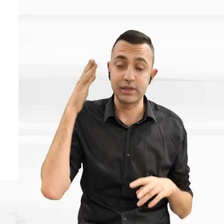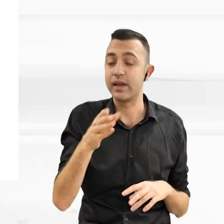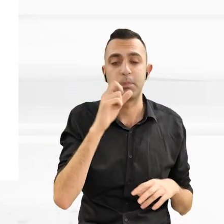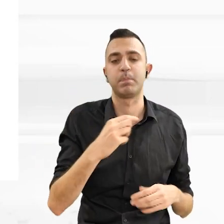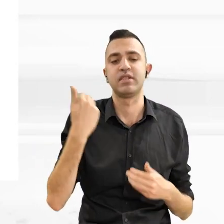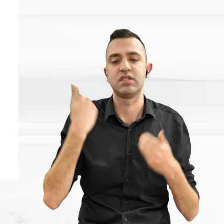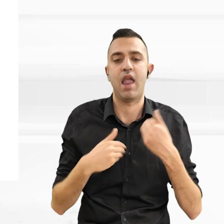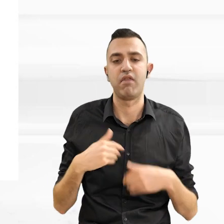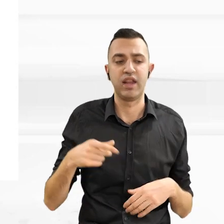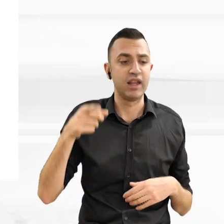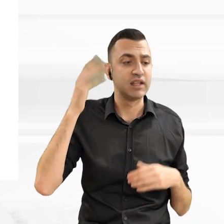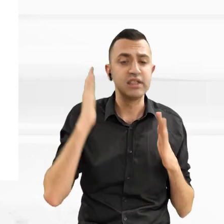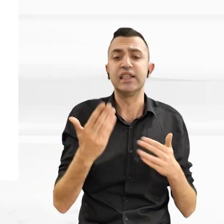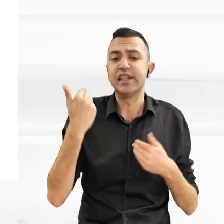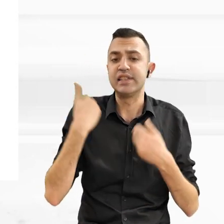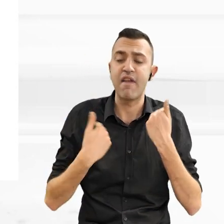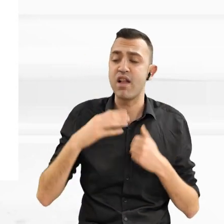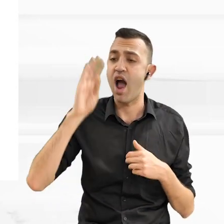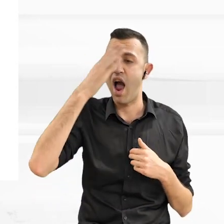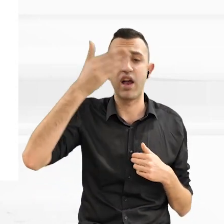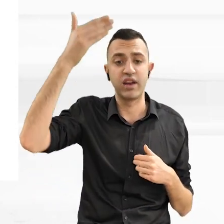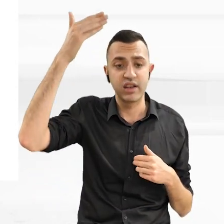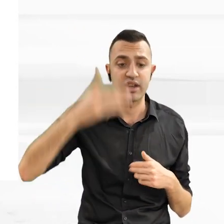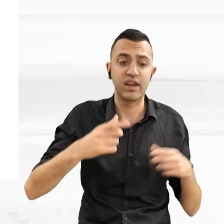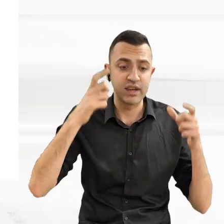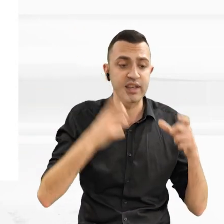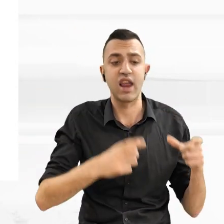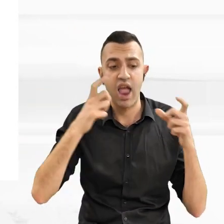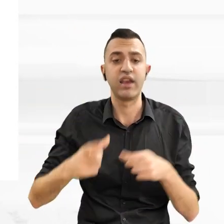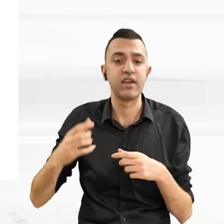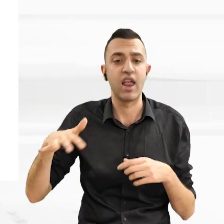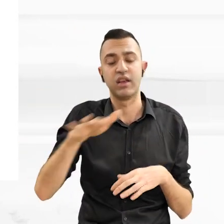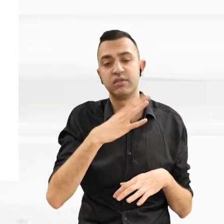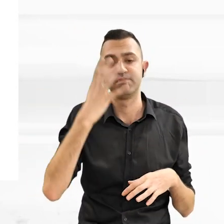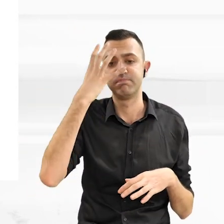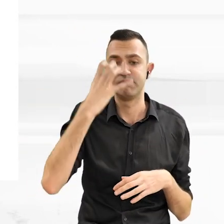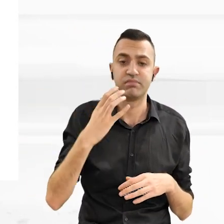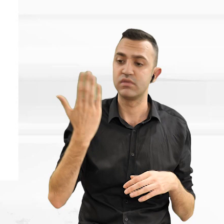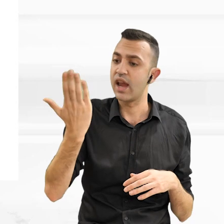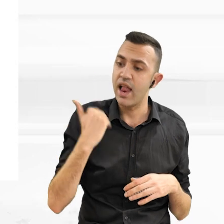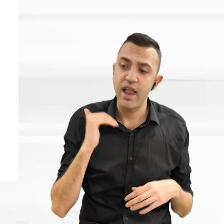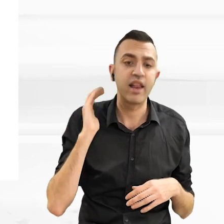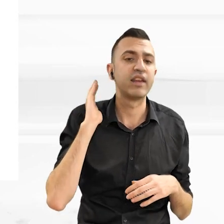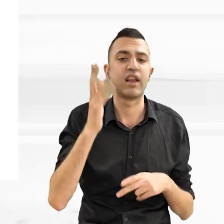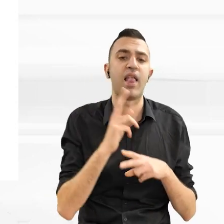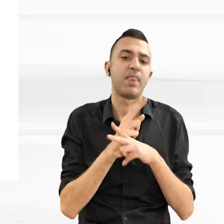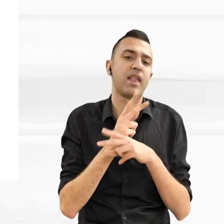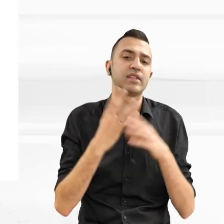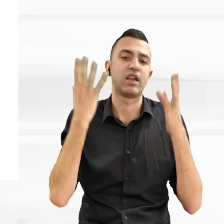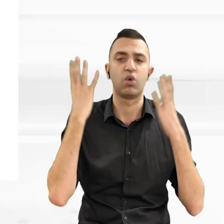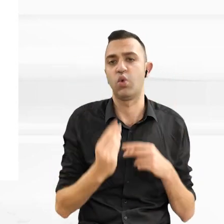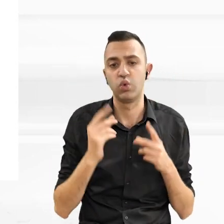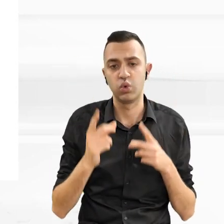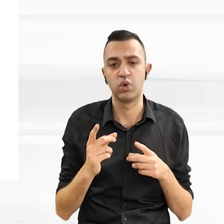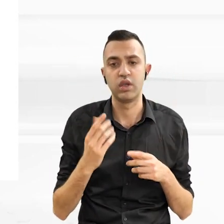Aynalar Belki de sen olabilirsin diye yer yer asılarak döne döne Gelene gidene Nazar eyler yani